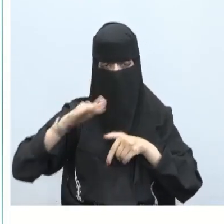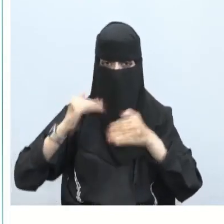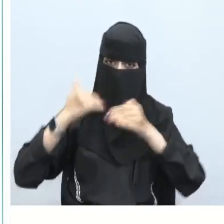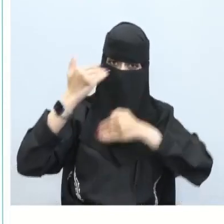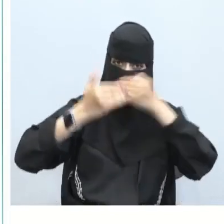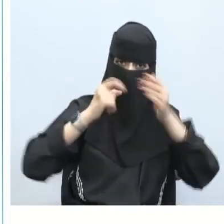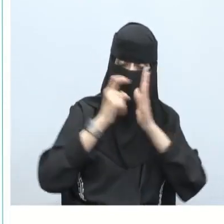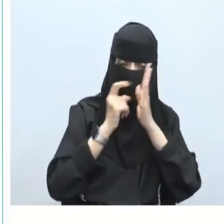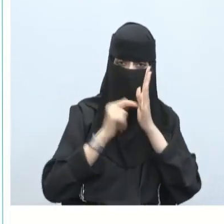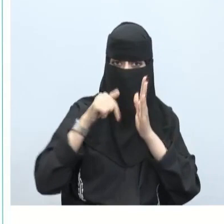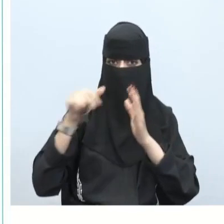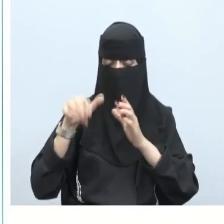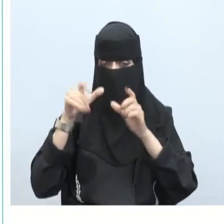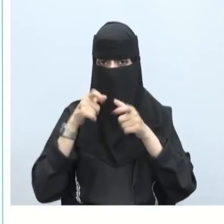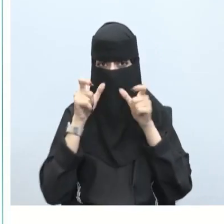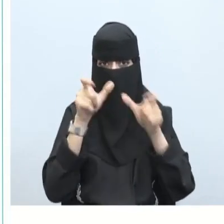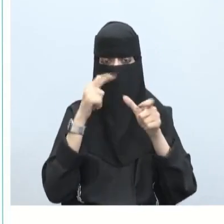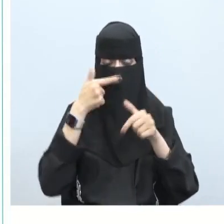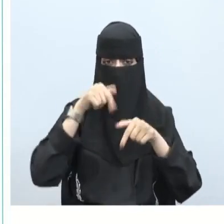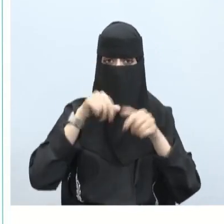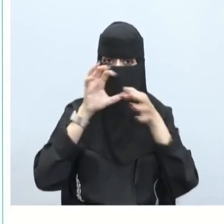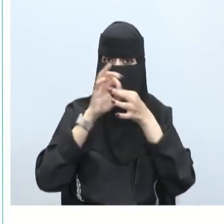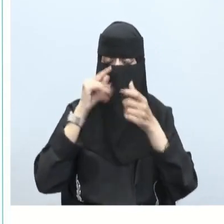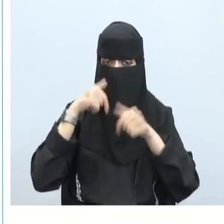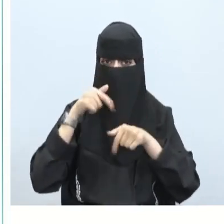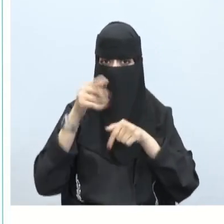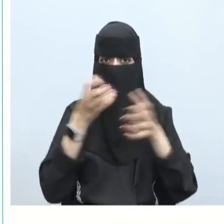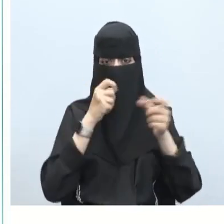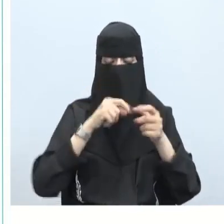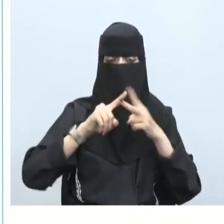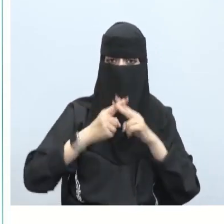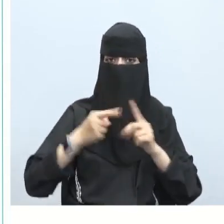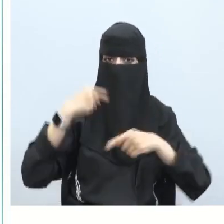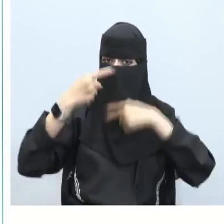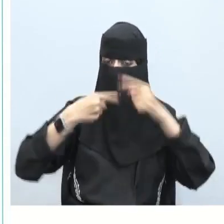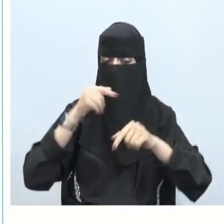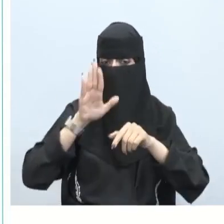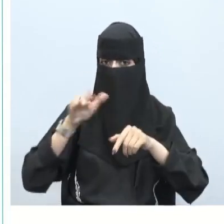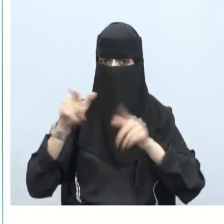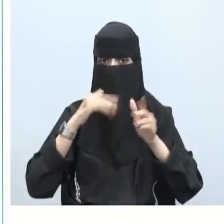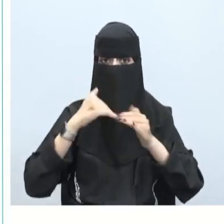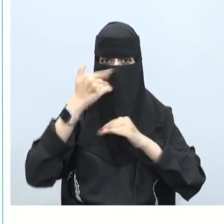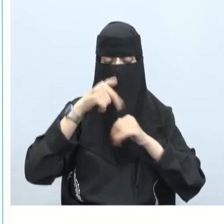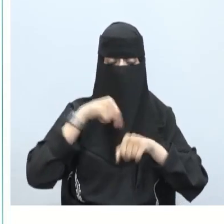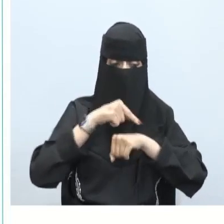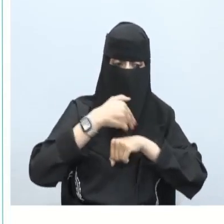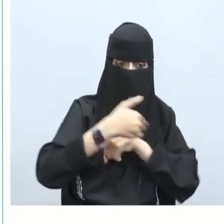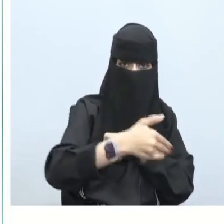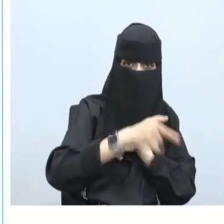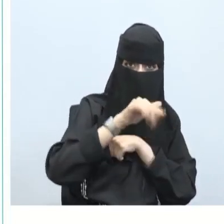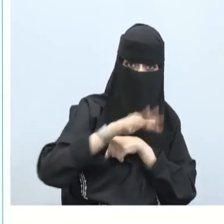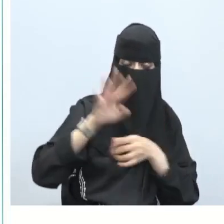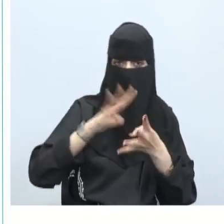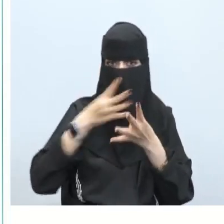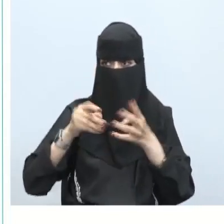هذه الانظمه تحتاج الى حمايه تحتاج الى ربط تحتاج الى صيانه ومتابعه وبالتالي تاخر مثلا في